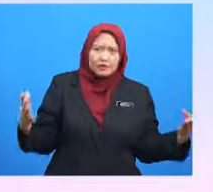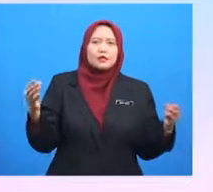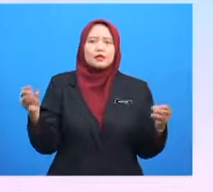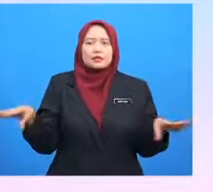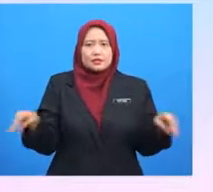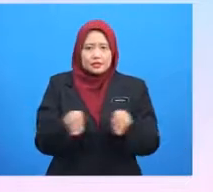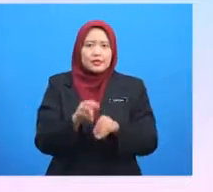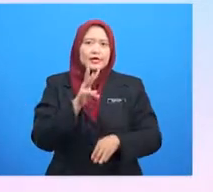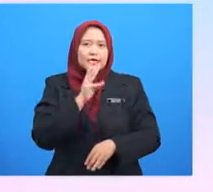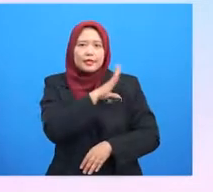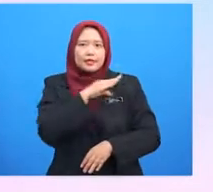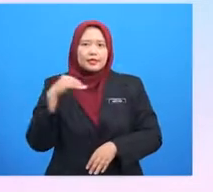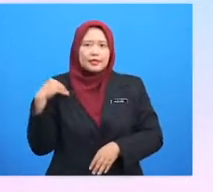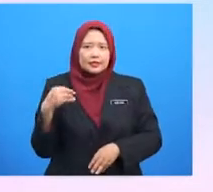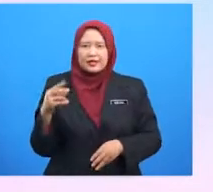air.